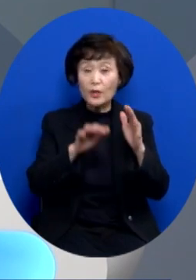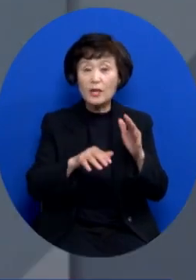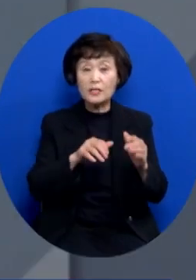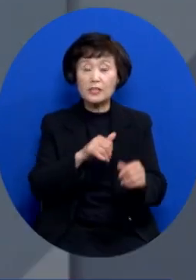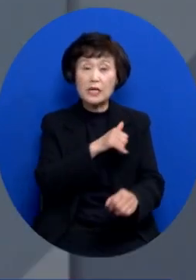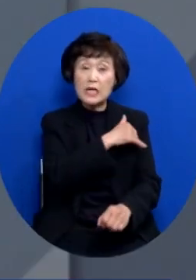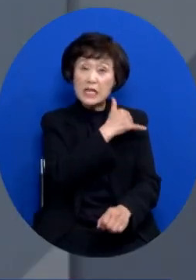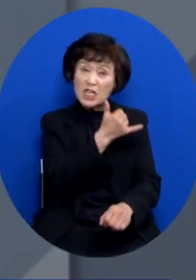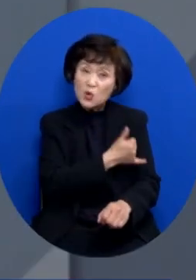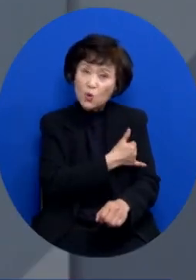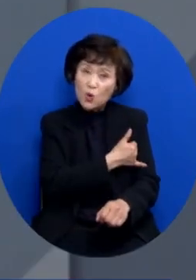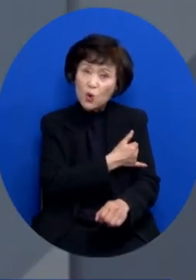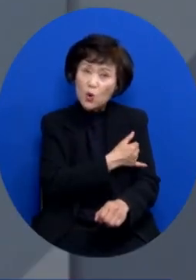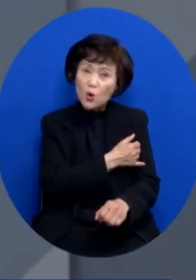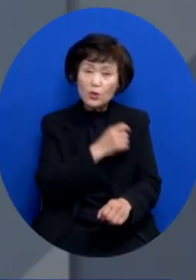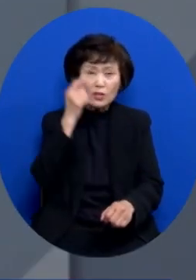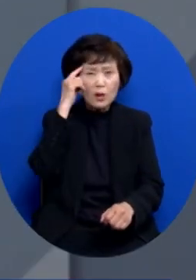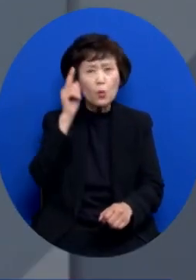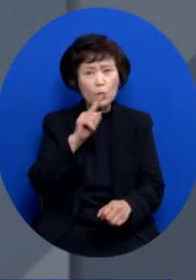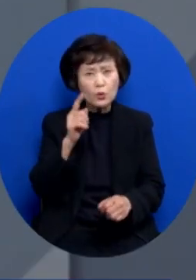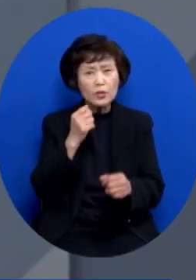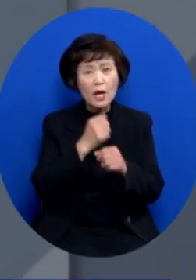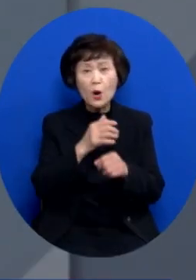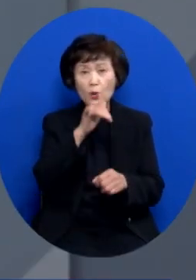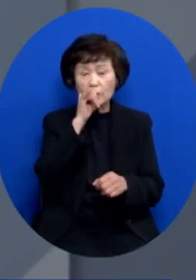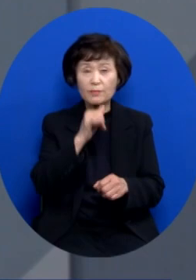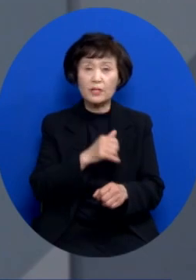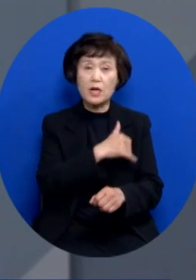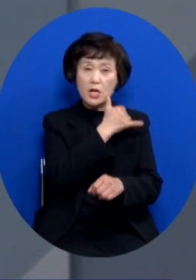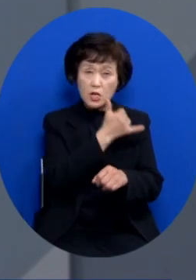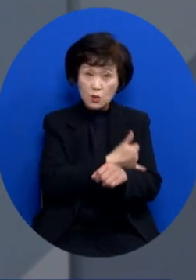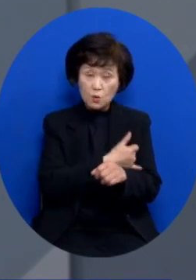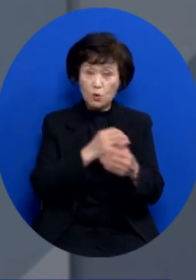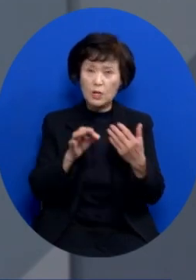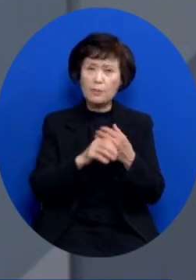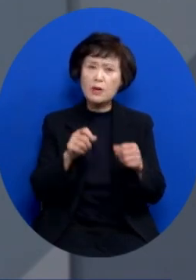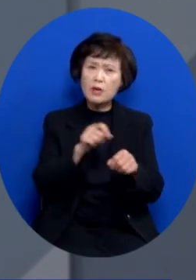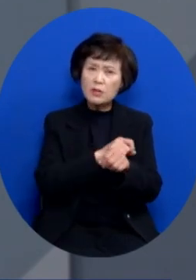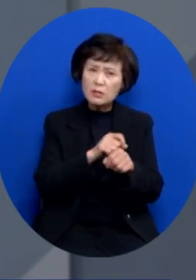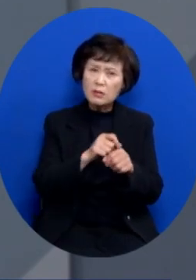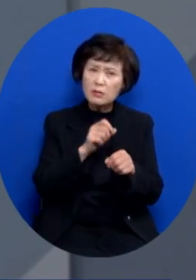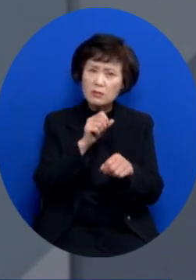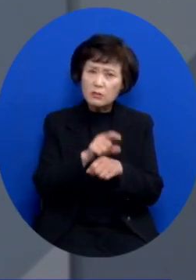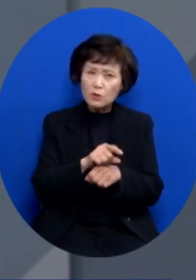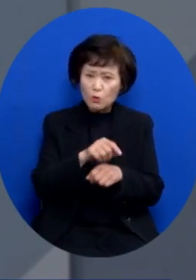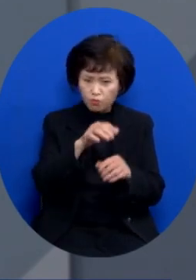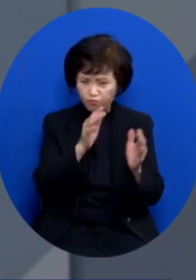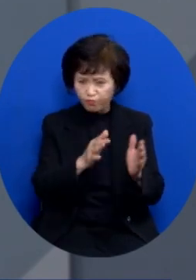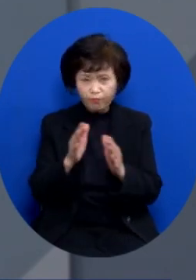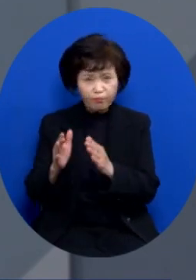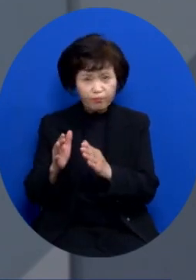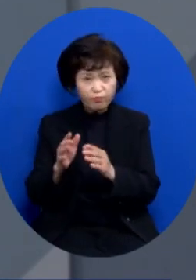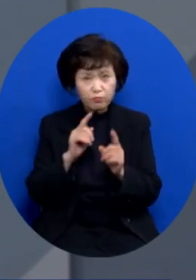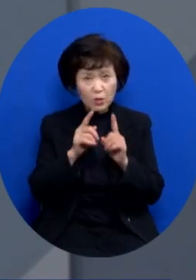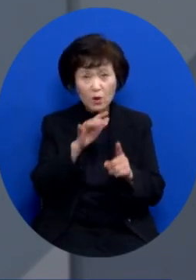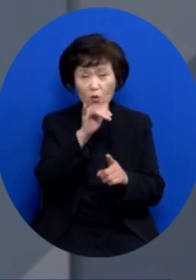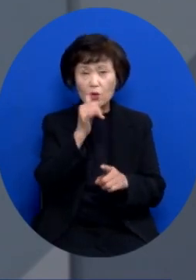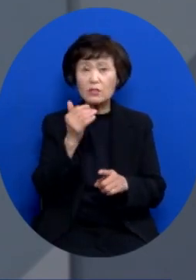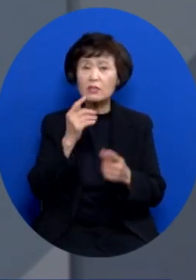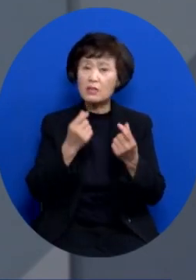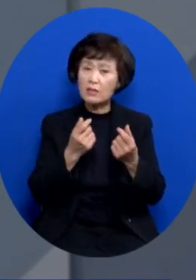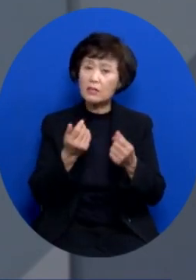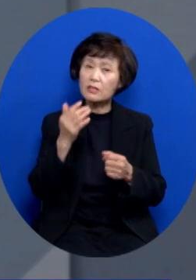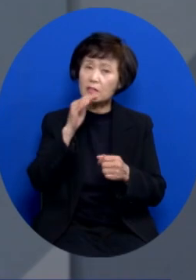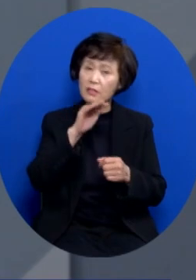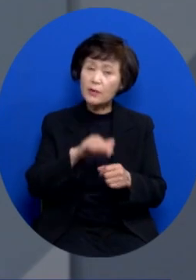지금 인권하면 어떤 특정 성향의 이념적 성격이 굉장히 강하다. 아마 많은 분들이 특히 아마 교계에서 그리 많이